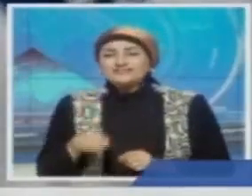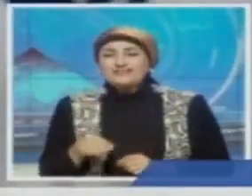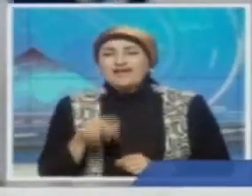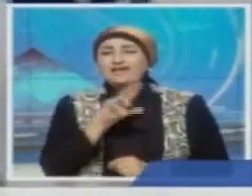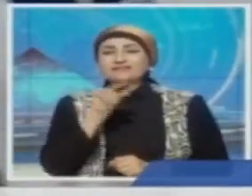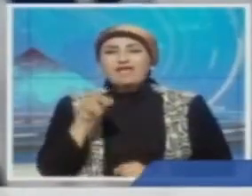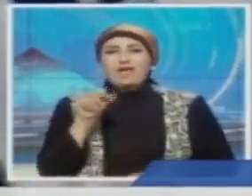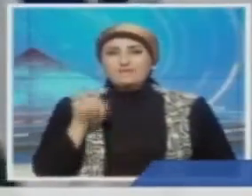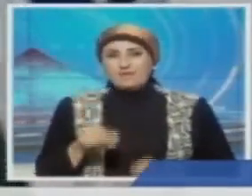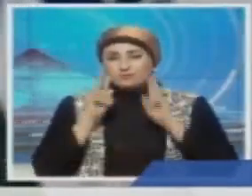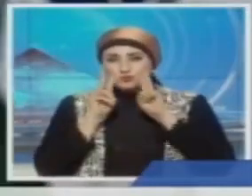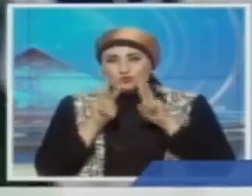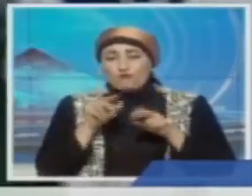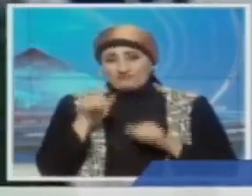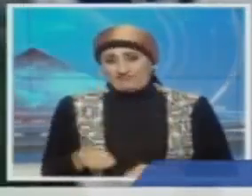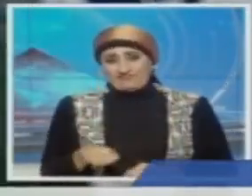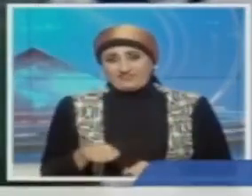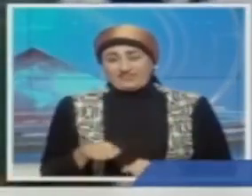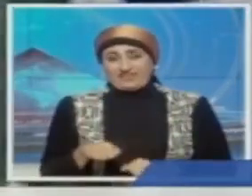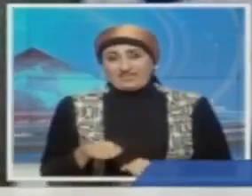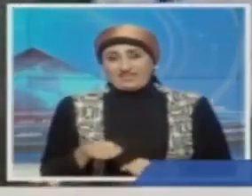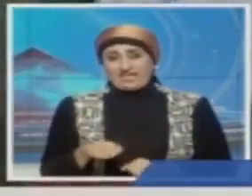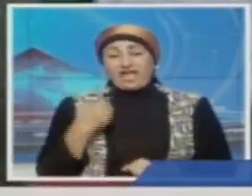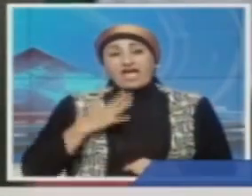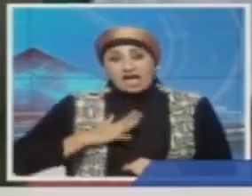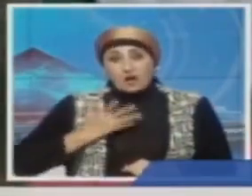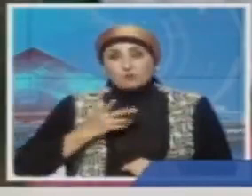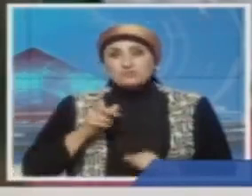بشكل كبير على محاولة إخراج هذه